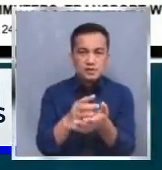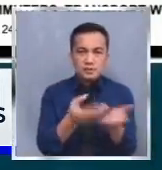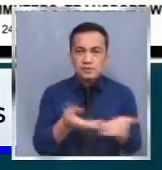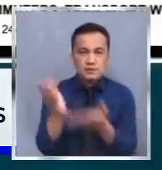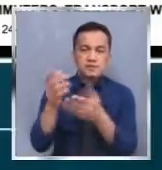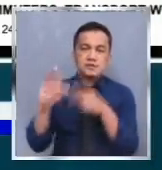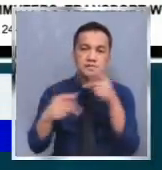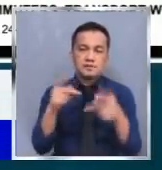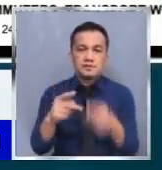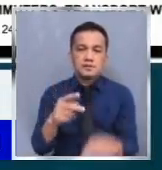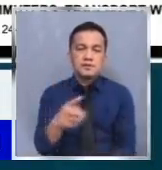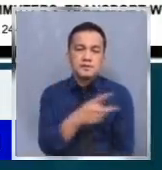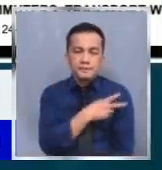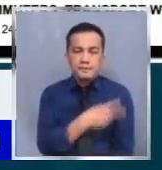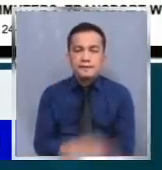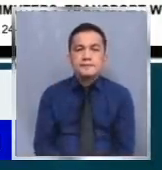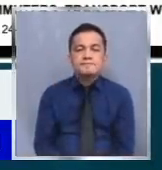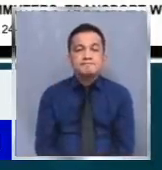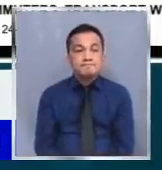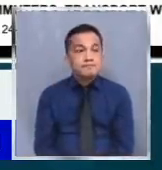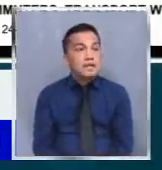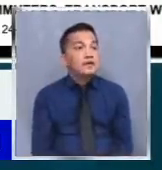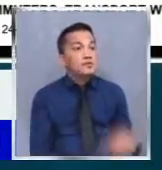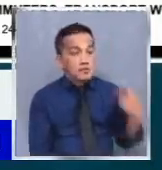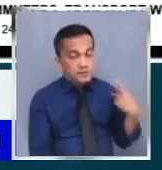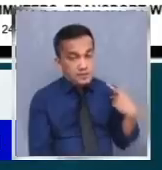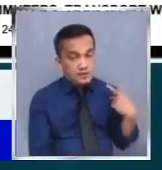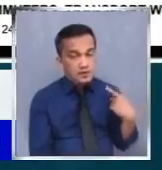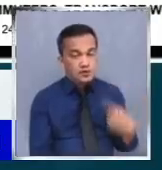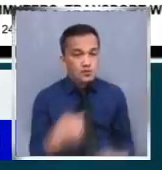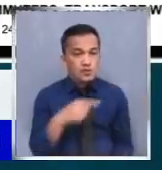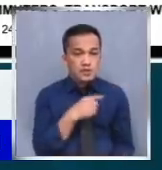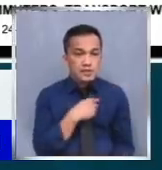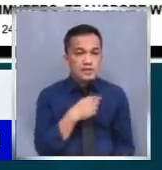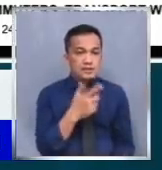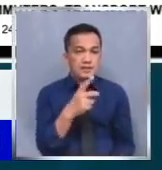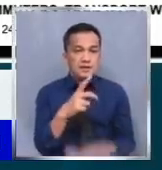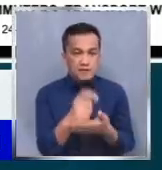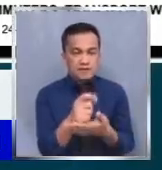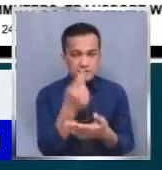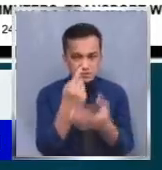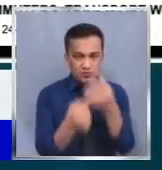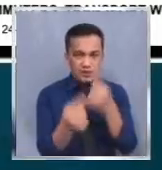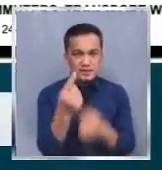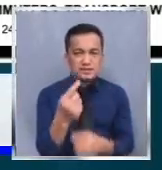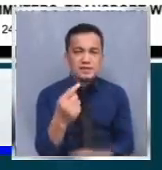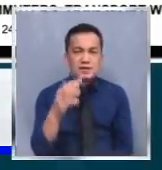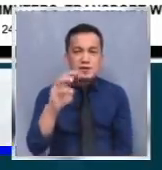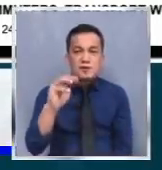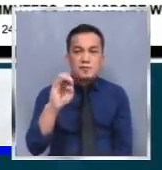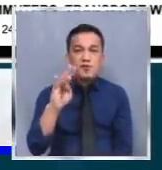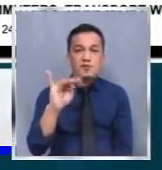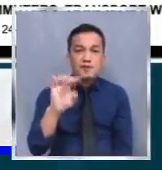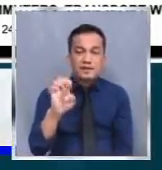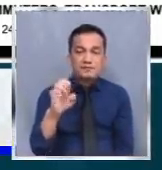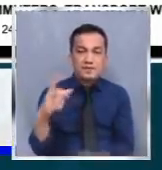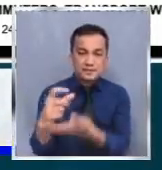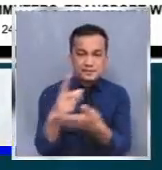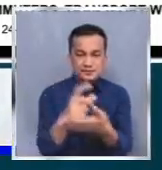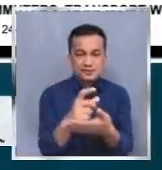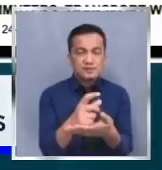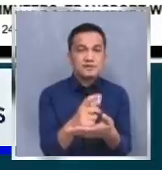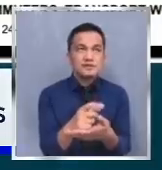naman po tayo ng WeVax as One mobile vaccination drive kasama ang Department